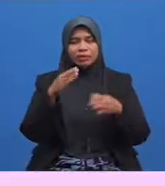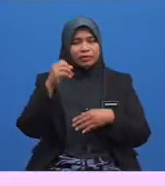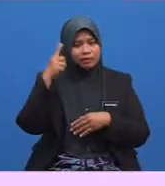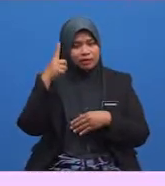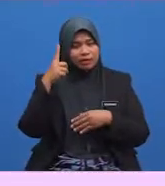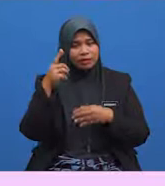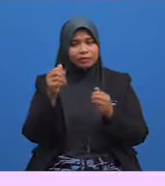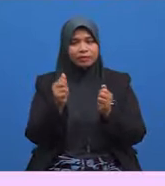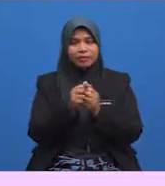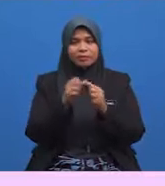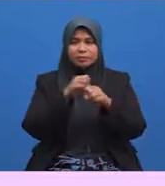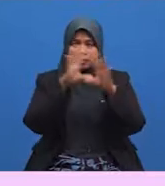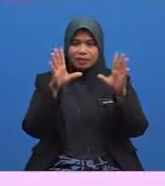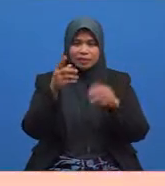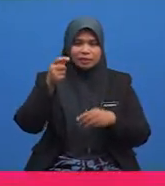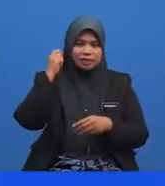dengan penjelasan tadi.